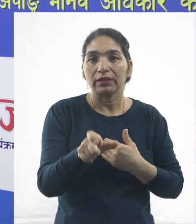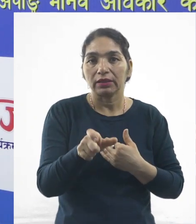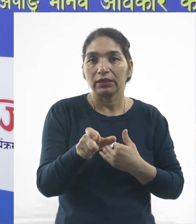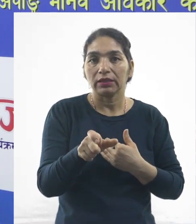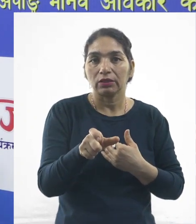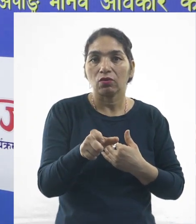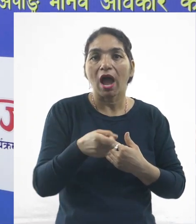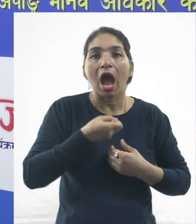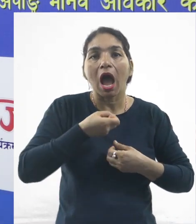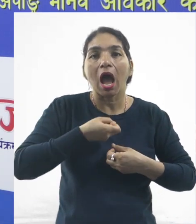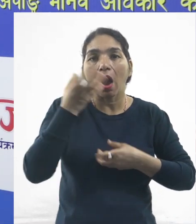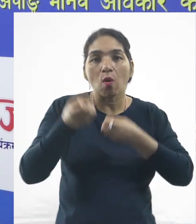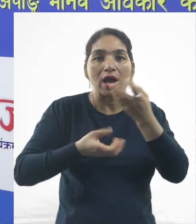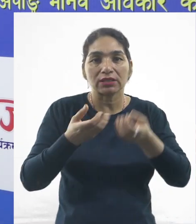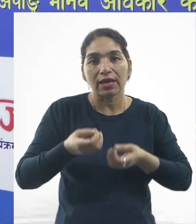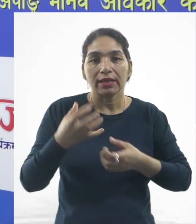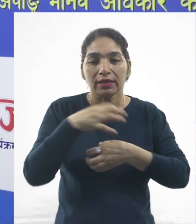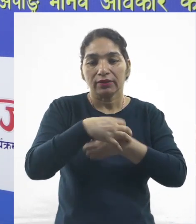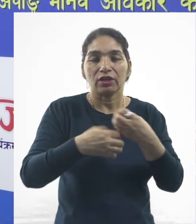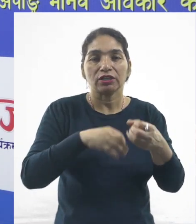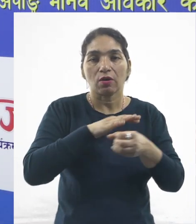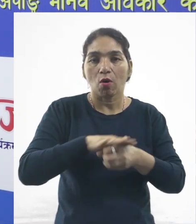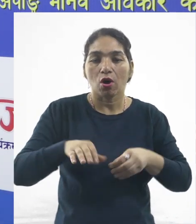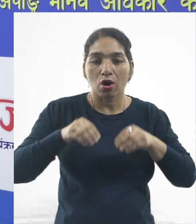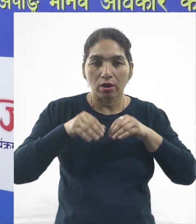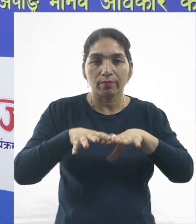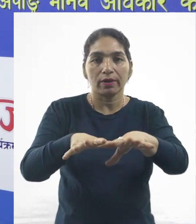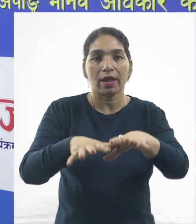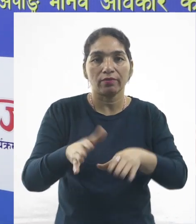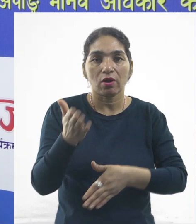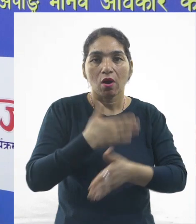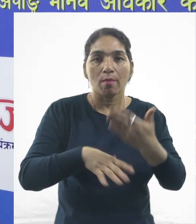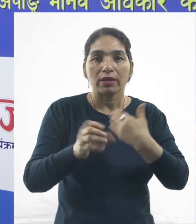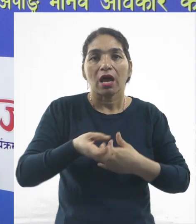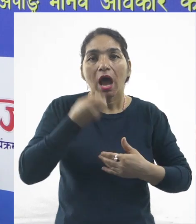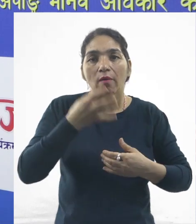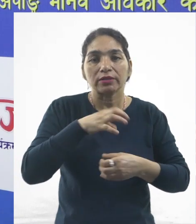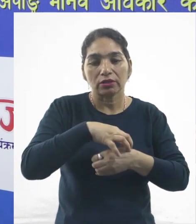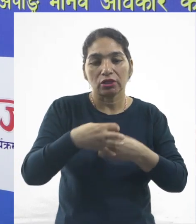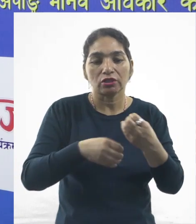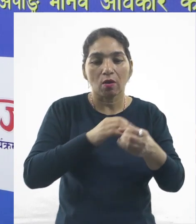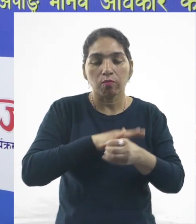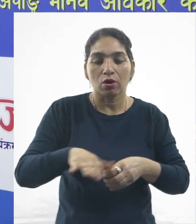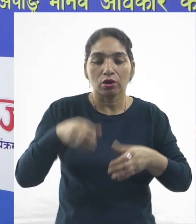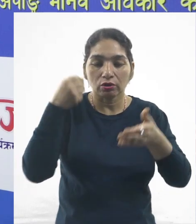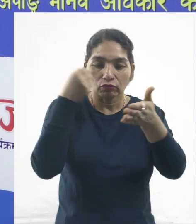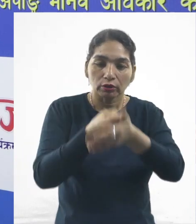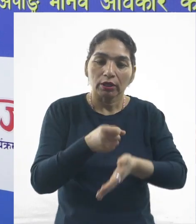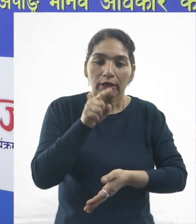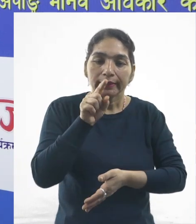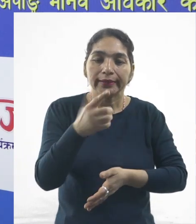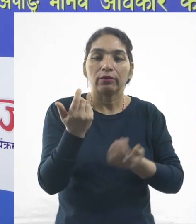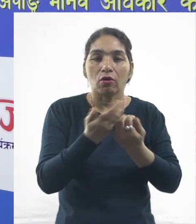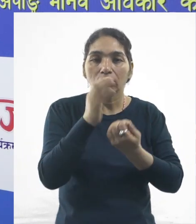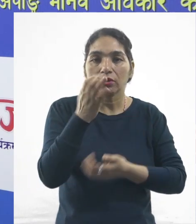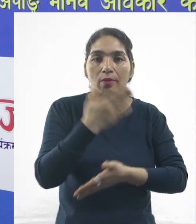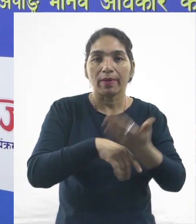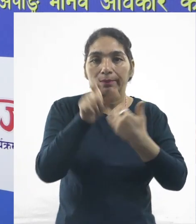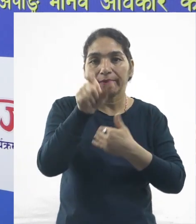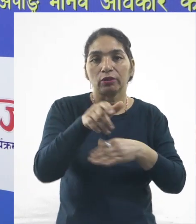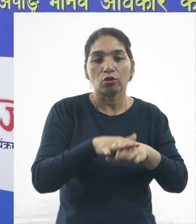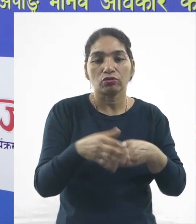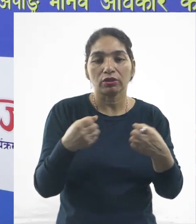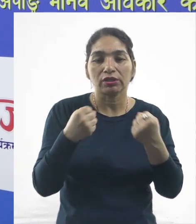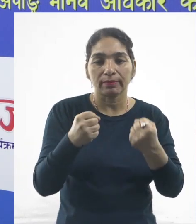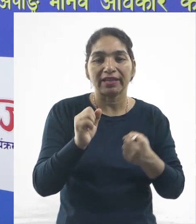पुर्याउने होइन अपाङ्गता भएको आवाजहरूमा चाहिँ त्यो देशैभरि पुगेर उहाँले के गर्न सक्छ त अपाङ्गता भएको व्यक्तिहरूसँग क्षमता